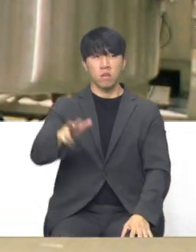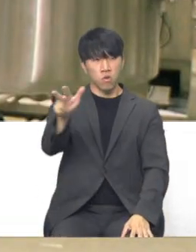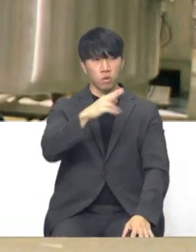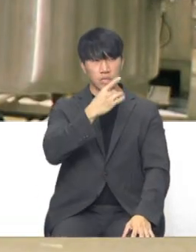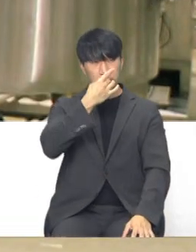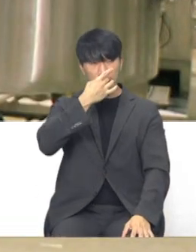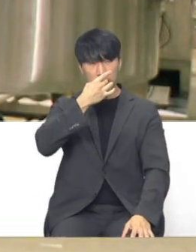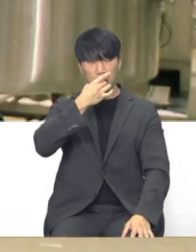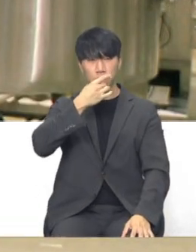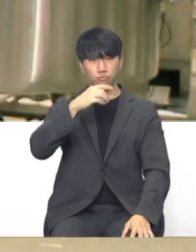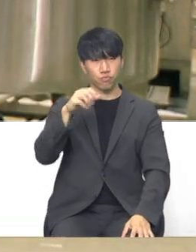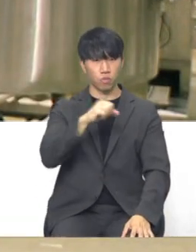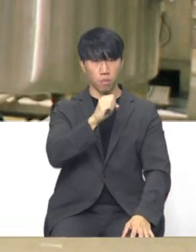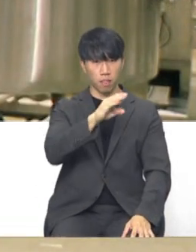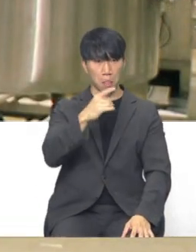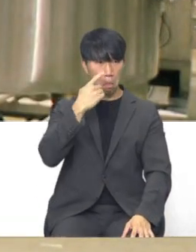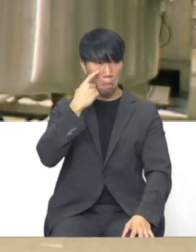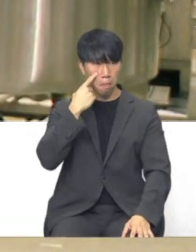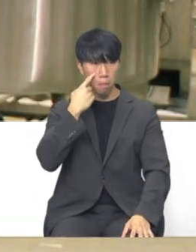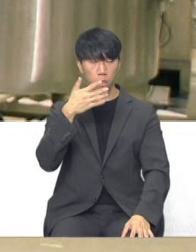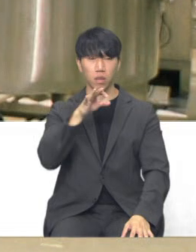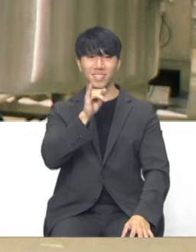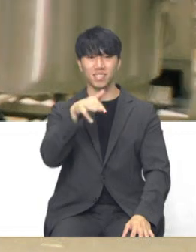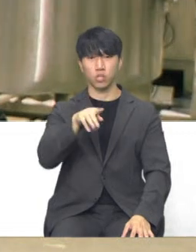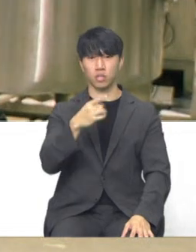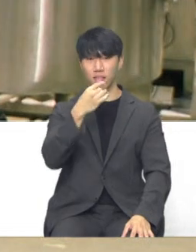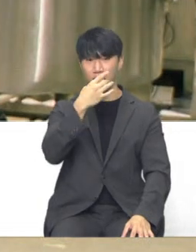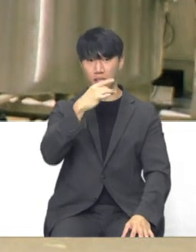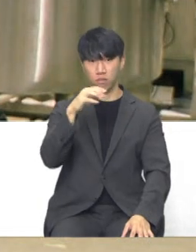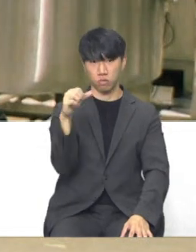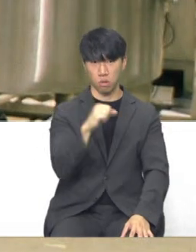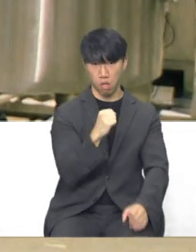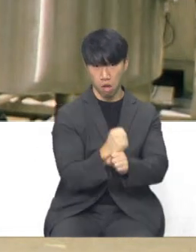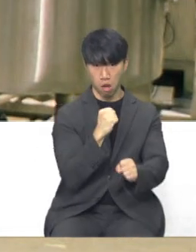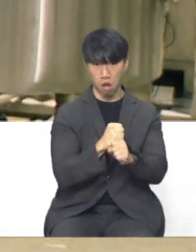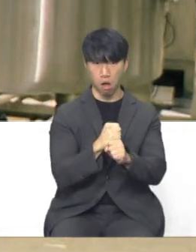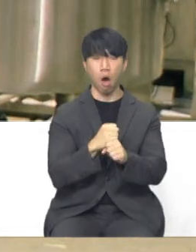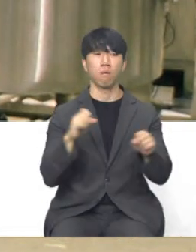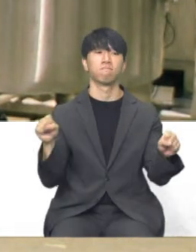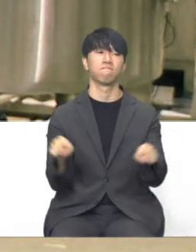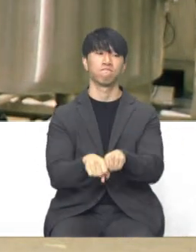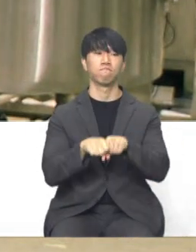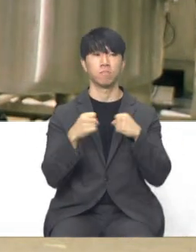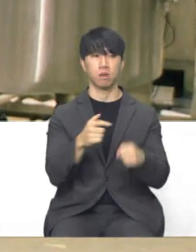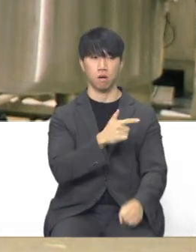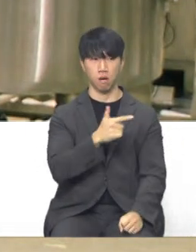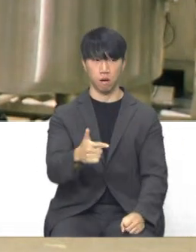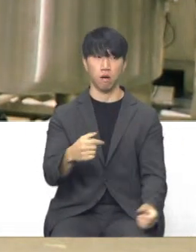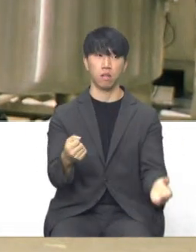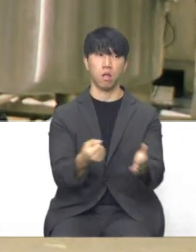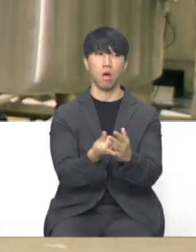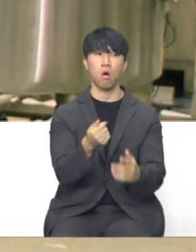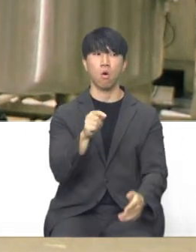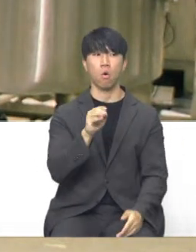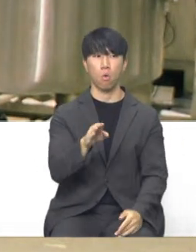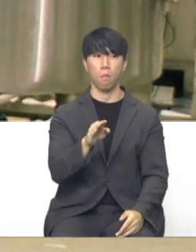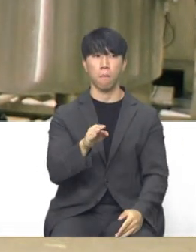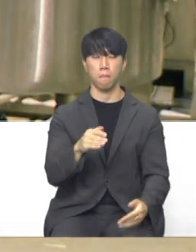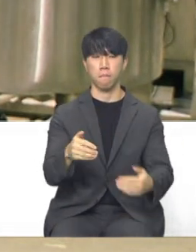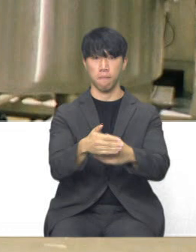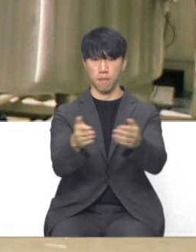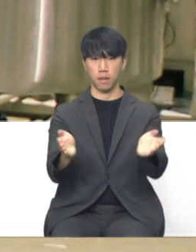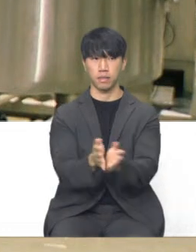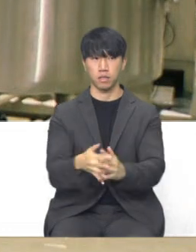봤는데 이천쌀로 만들었을 때 풍미가 가장 좋았어요. 지역 주민들하고 같이 혹 장목반을 만들어서 농사를